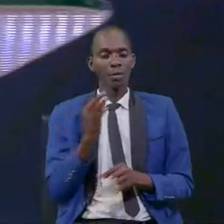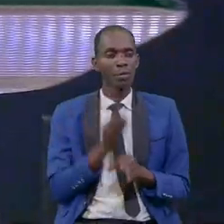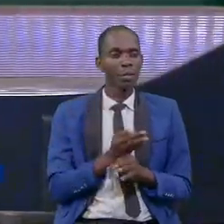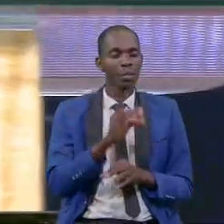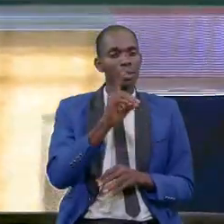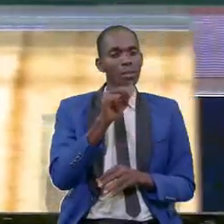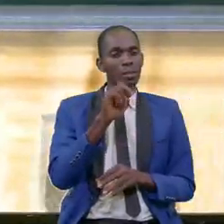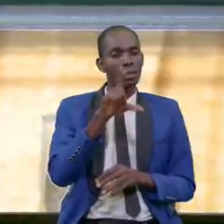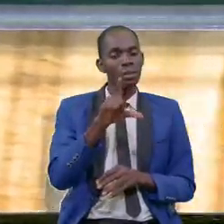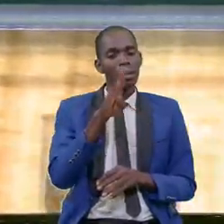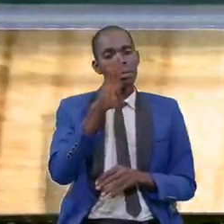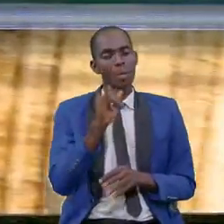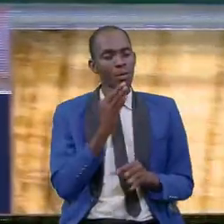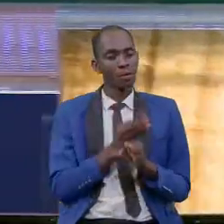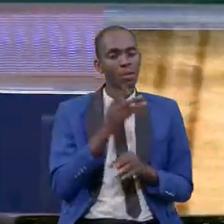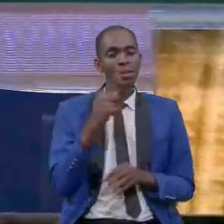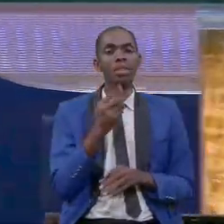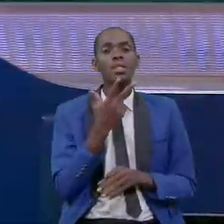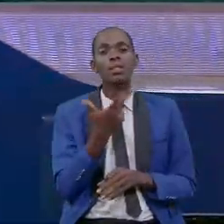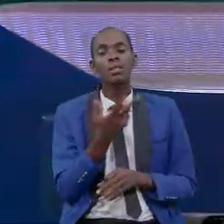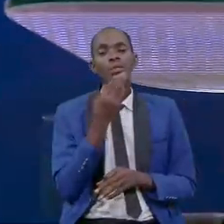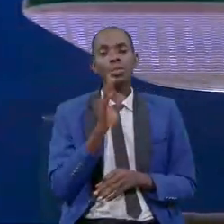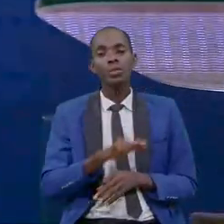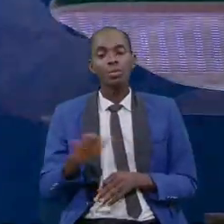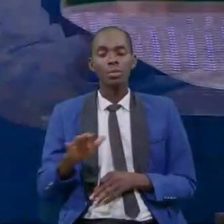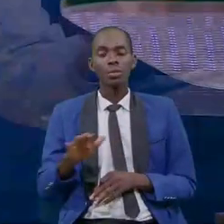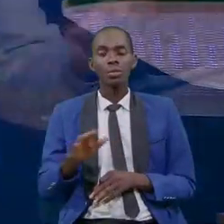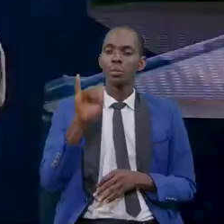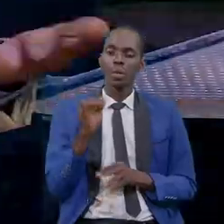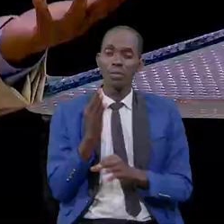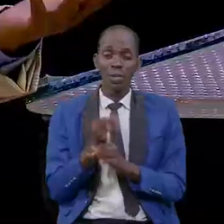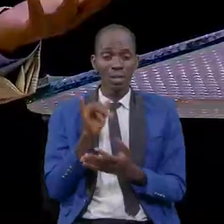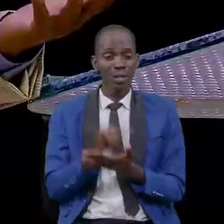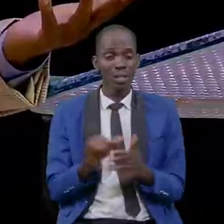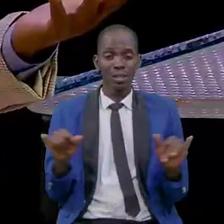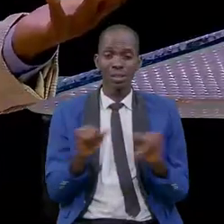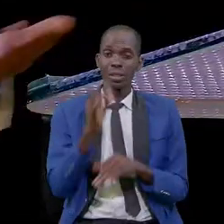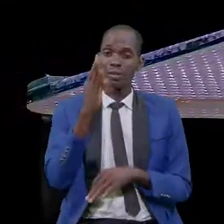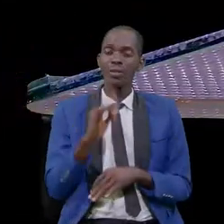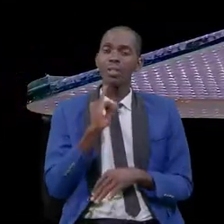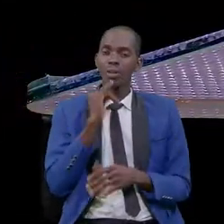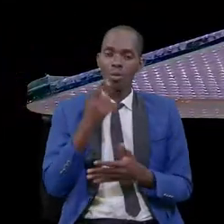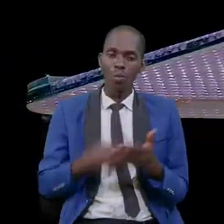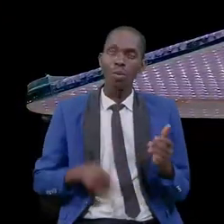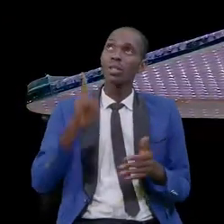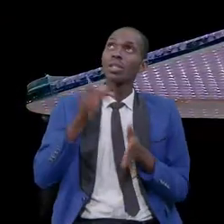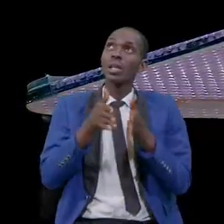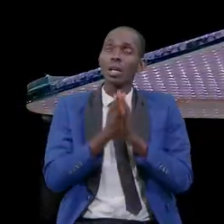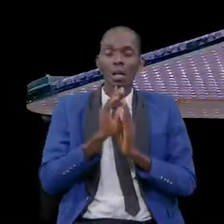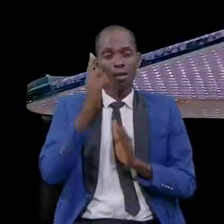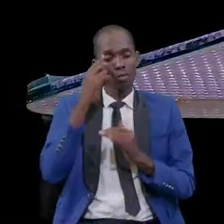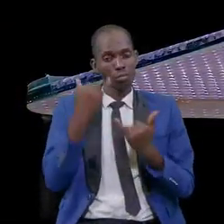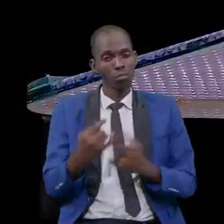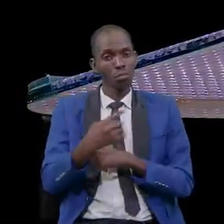Daniel par la foi, Sadrach, Meshach et Abednego par la foi. Et cette foi est toujours ce qui est requis